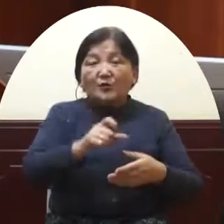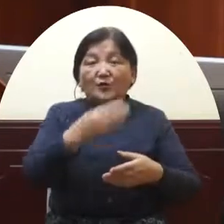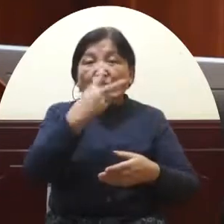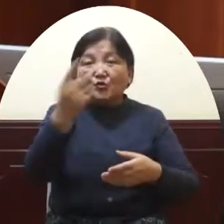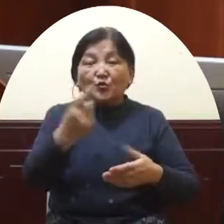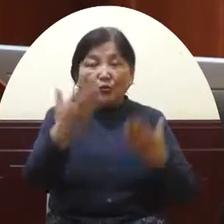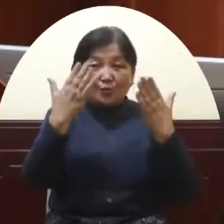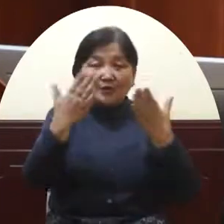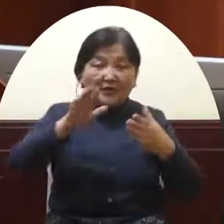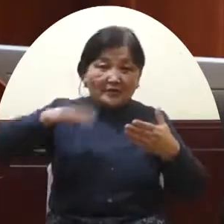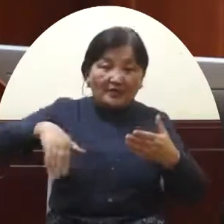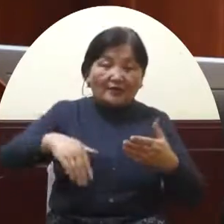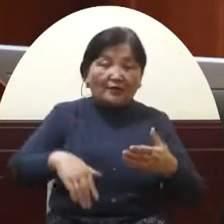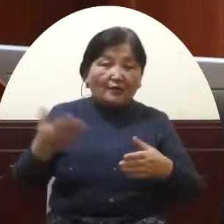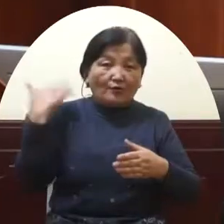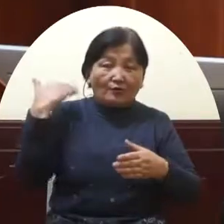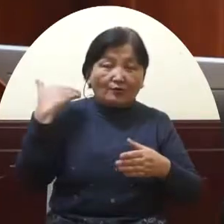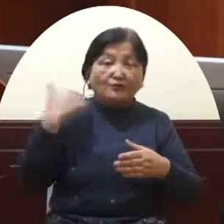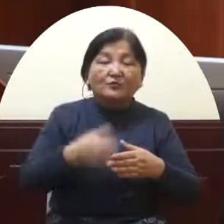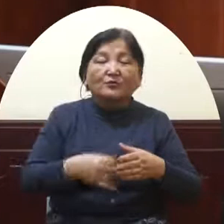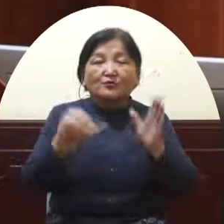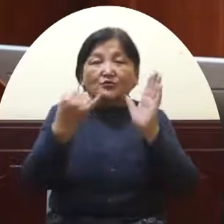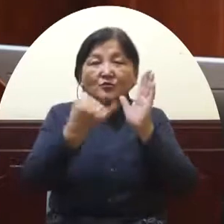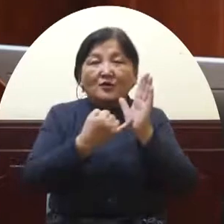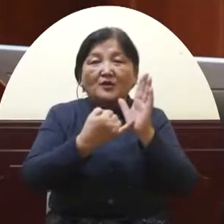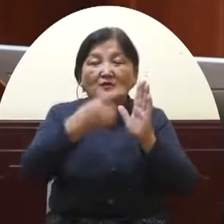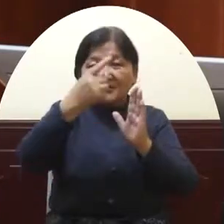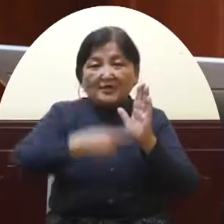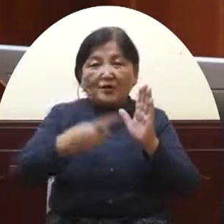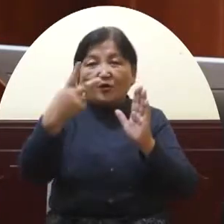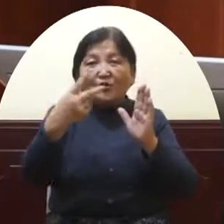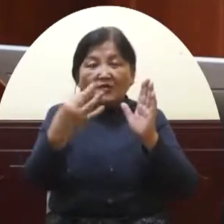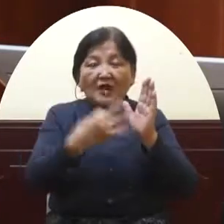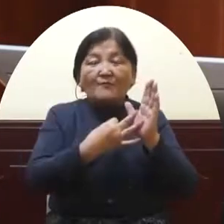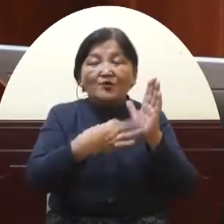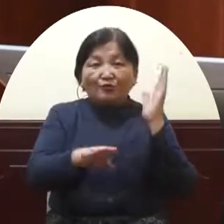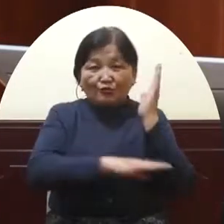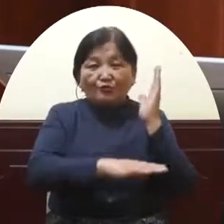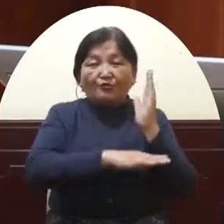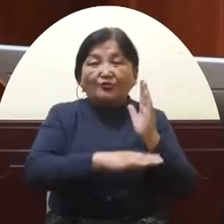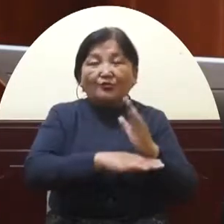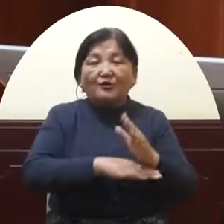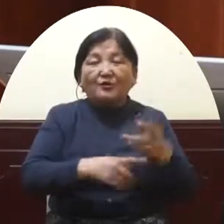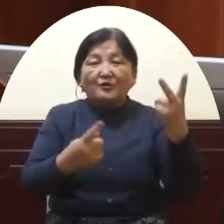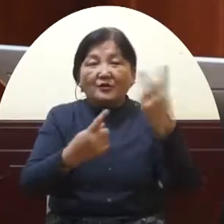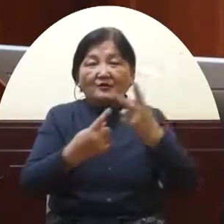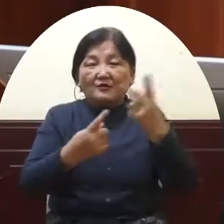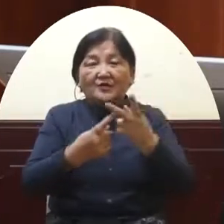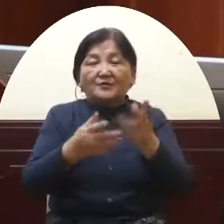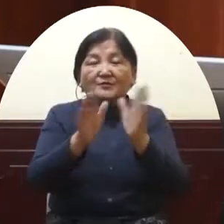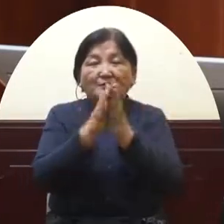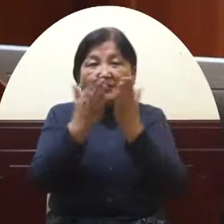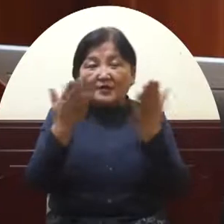энэ. Би өнгөрсөн жилийн 6-р сарын 28-нд болж өнгөрсөн хэргийн талаар хэвлэл мэдээллийн хэрэгслээр ярихаас айгаад